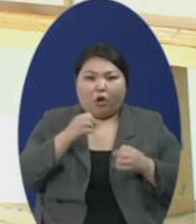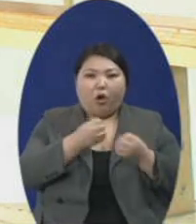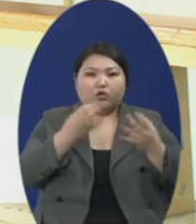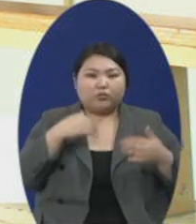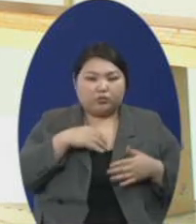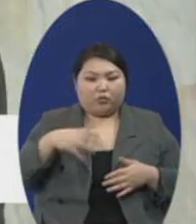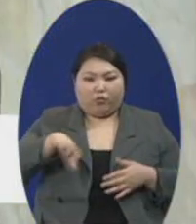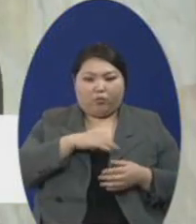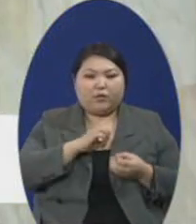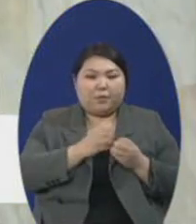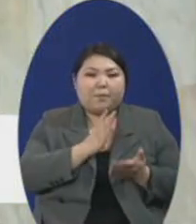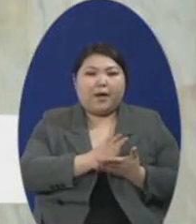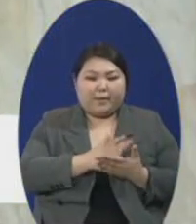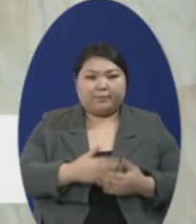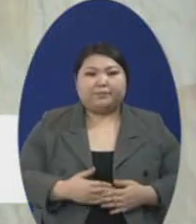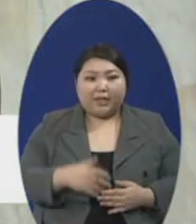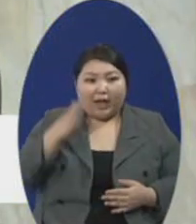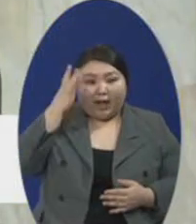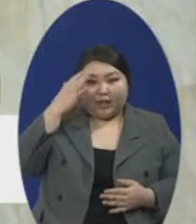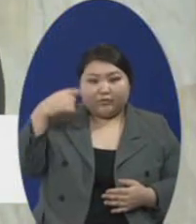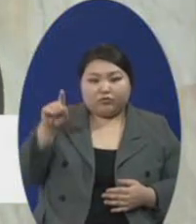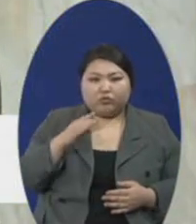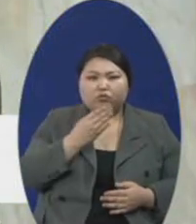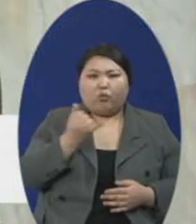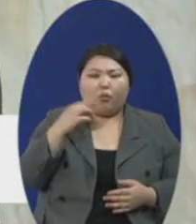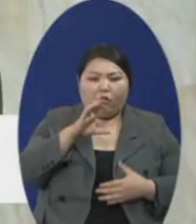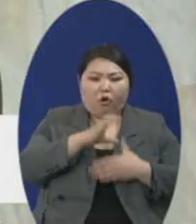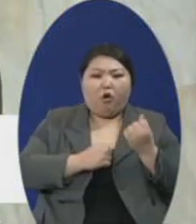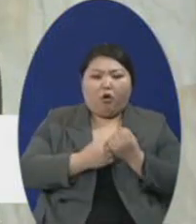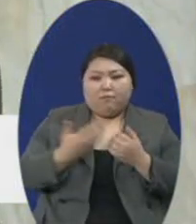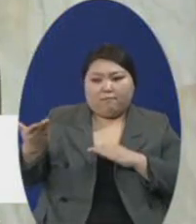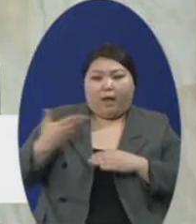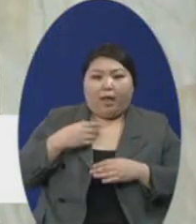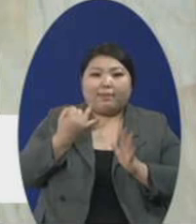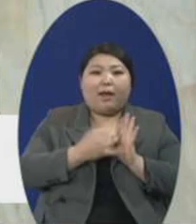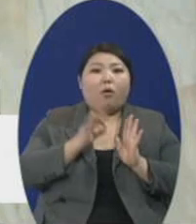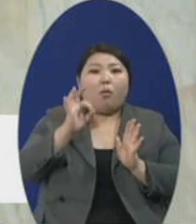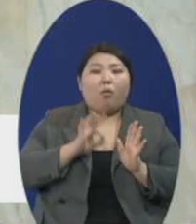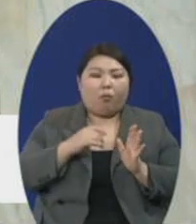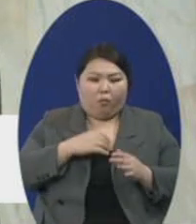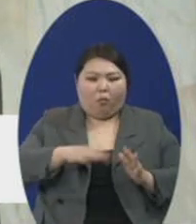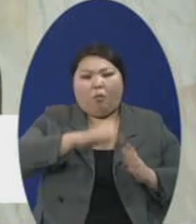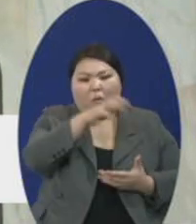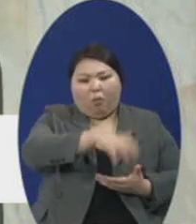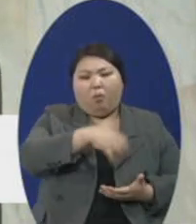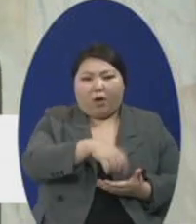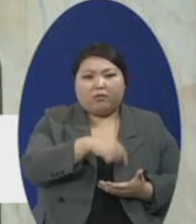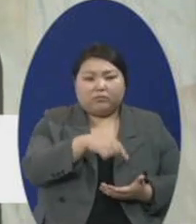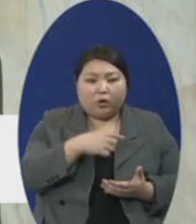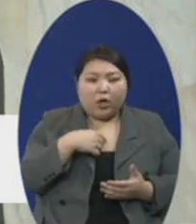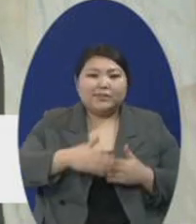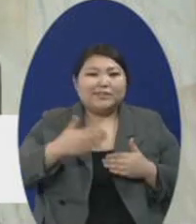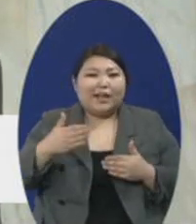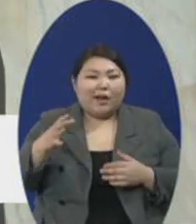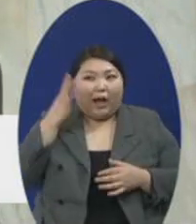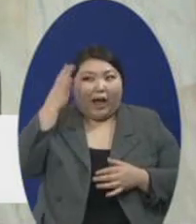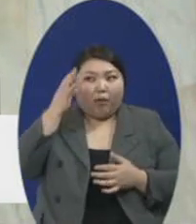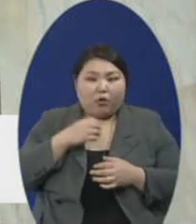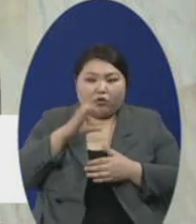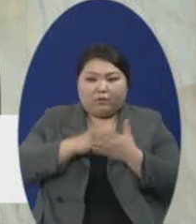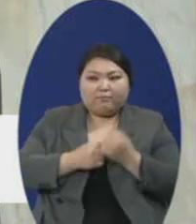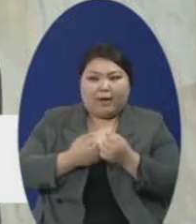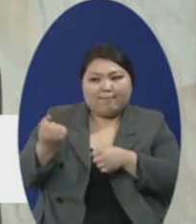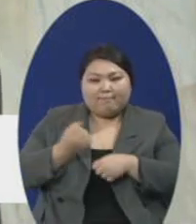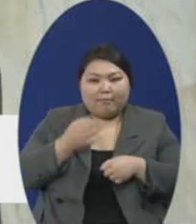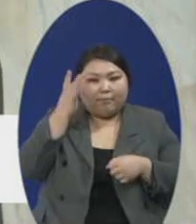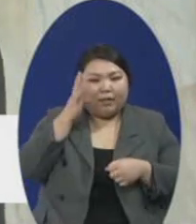байгаа. Гадаадын шууд талгаар нь уулуурхаас салбартыг нэрлэж байгаа. Тэгэхээр цаашид нь хөрөнгө оруулалтыг нэмэгдүүлэх татах тал дээр ямар арга хэмжээ